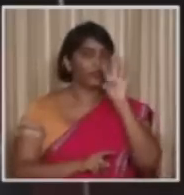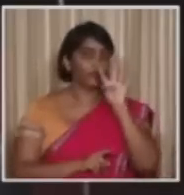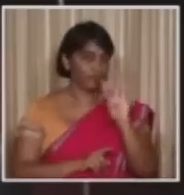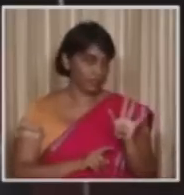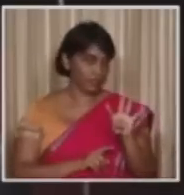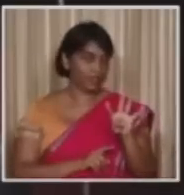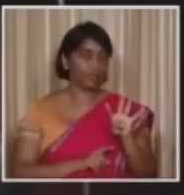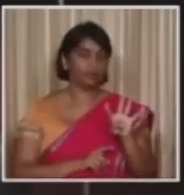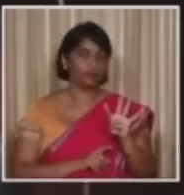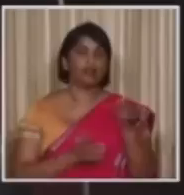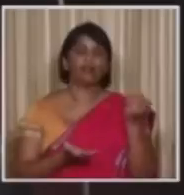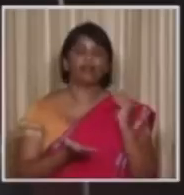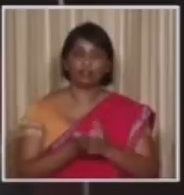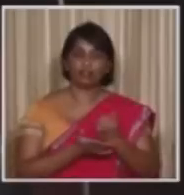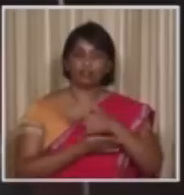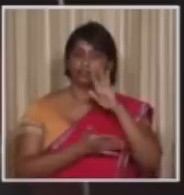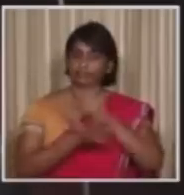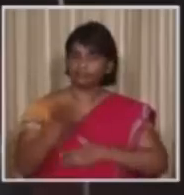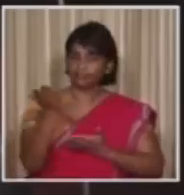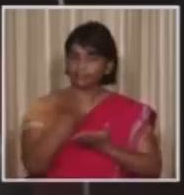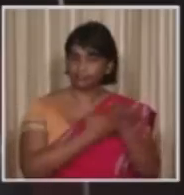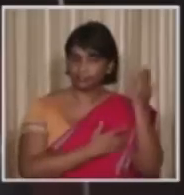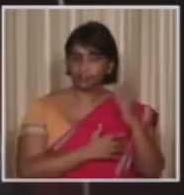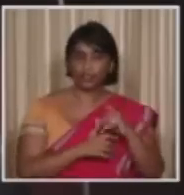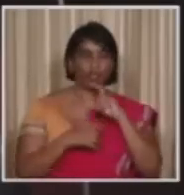වෙනිදා තවත් ලියුමක් යනවා